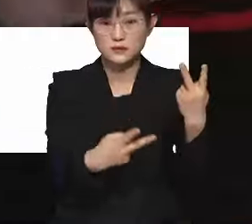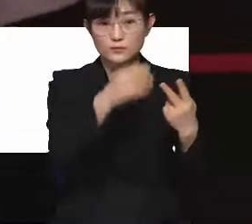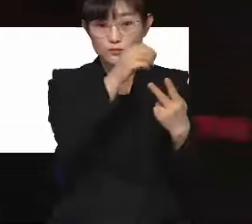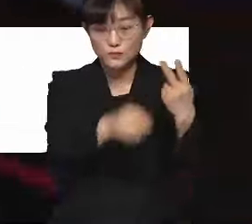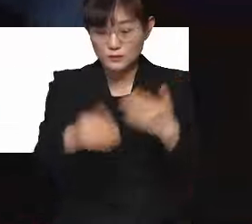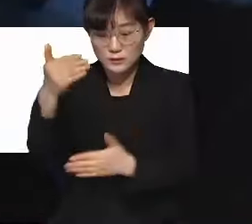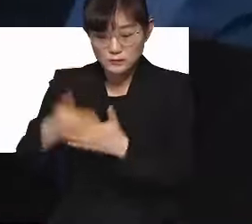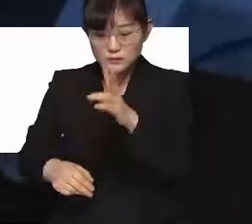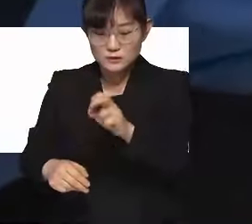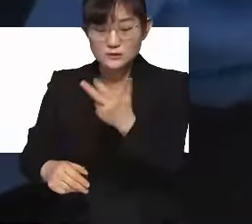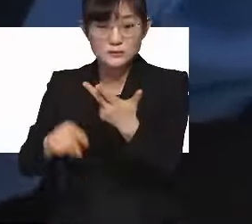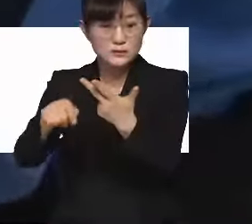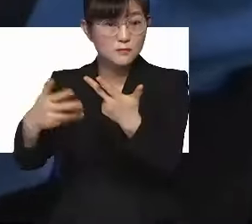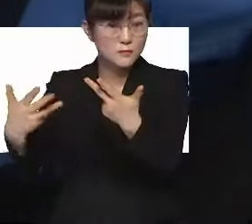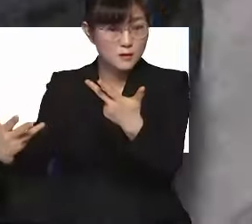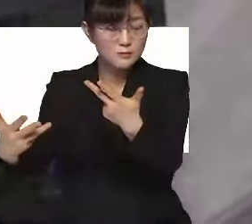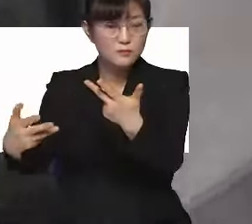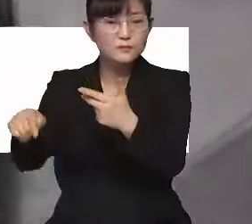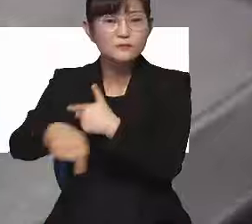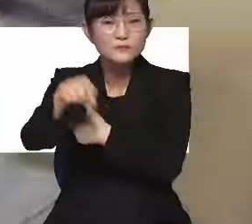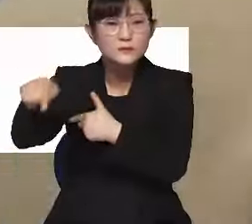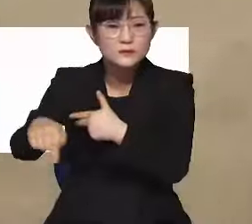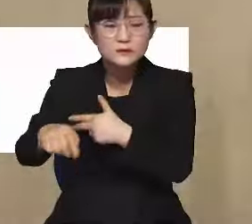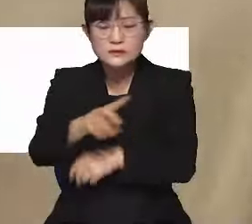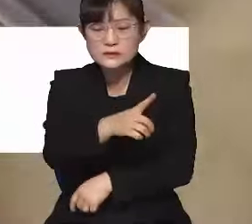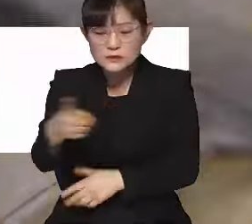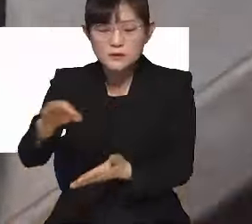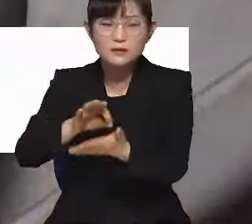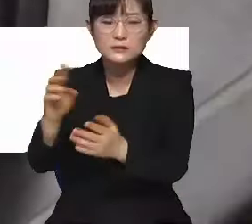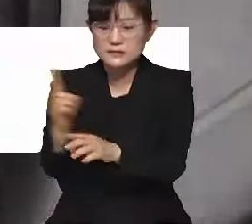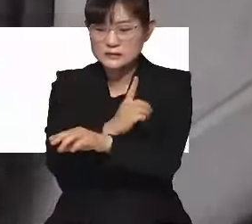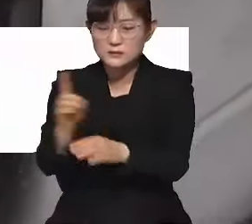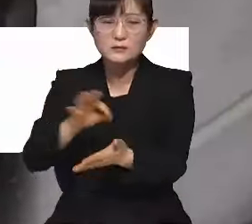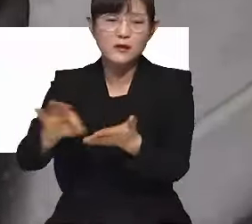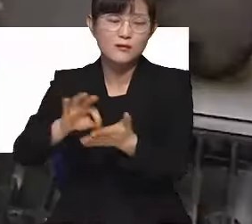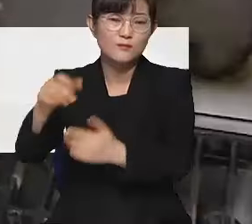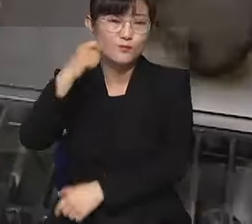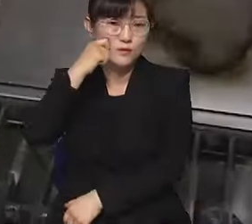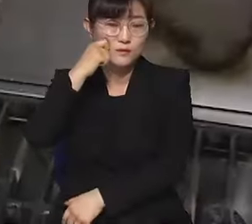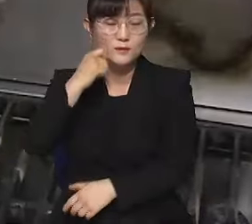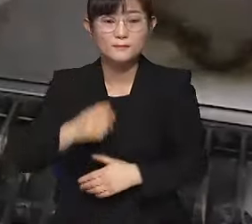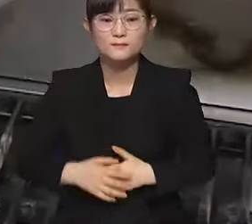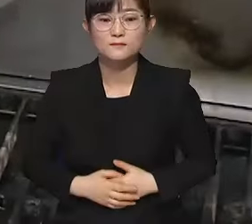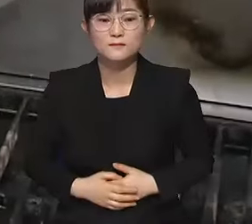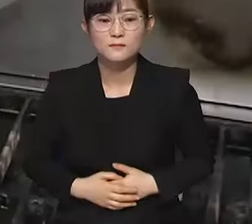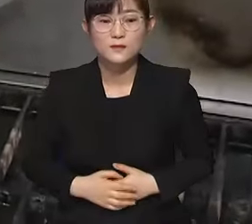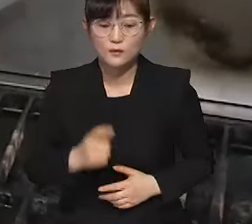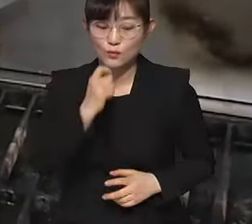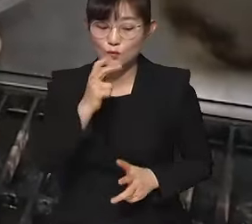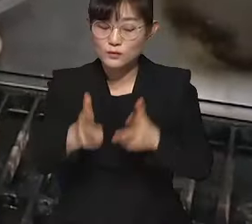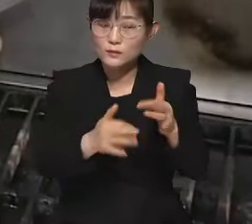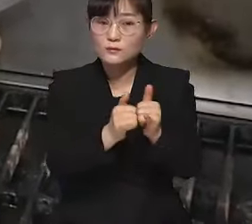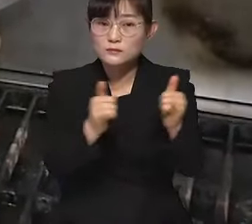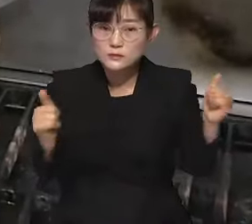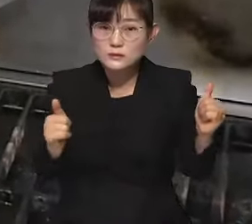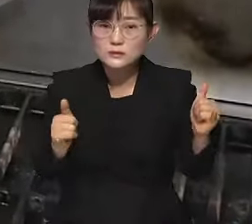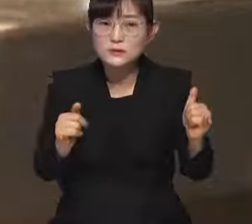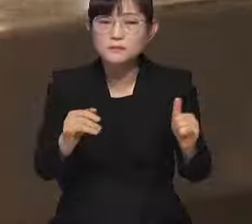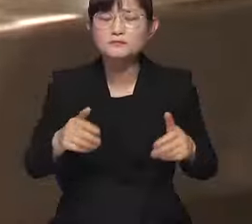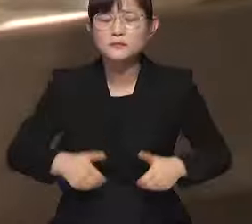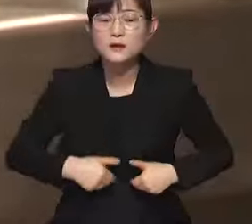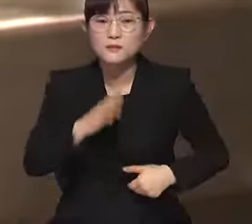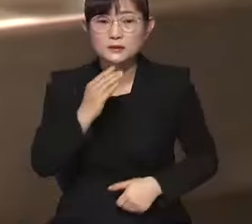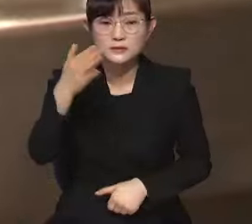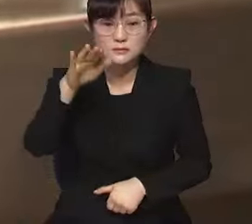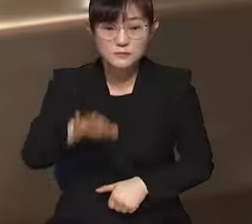나머지 27.8%는 여전히 디지털 사각지대에 머물러 있습니다. 소상공인들이 필요성을 느껴도